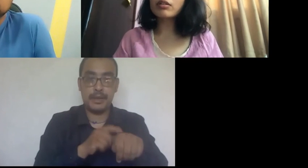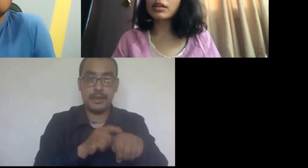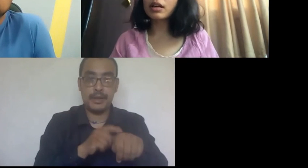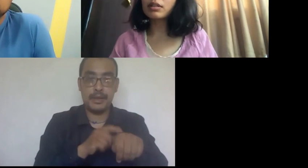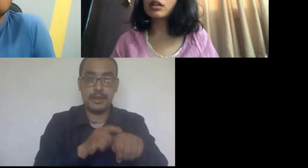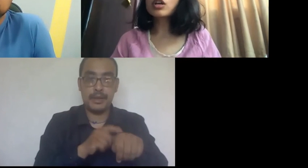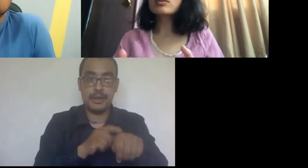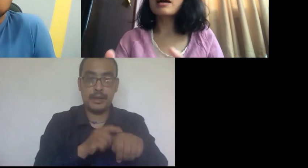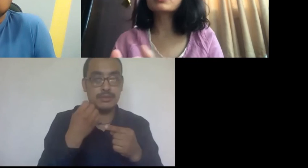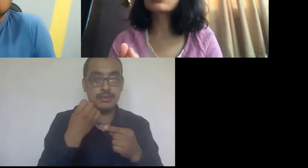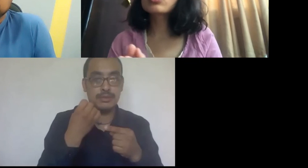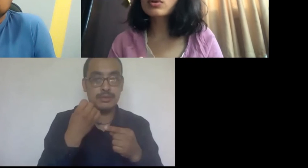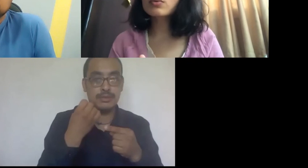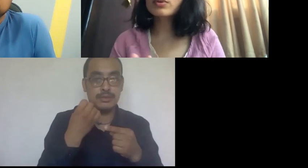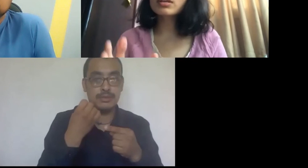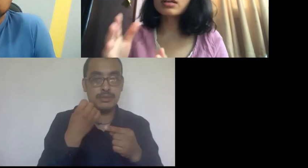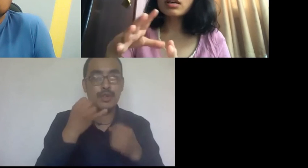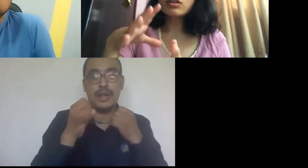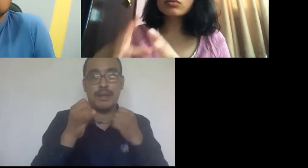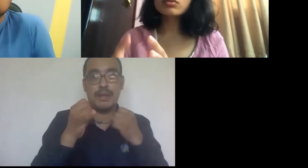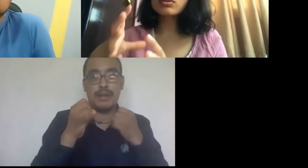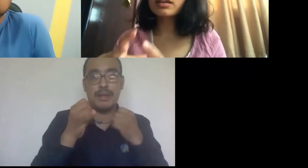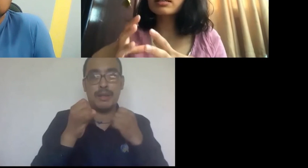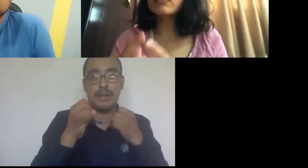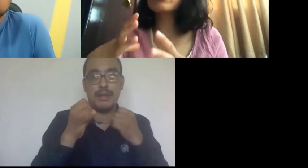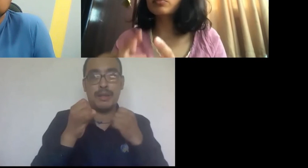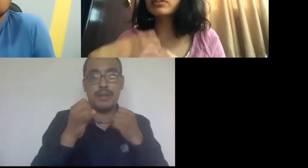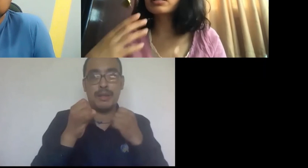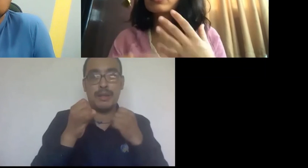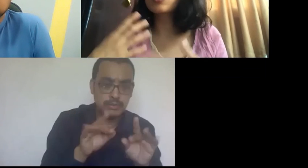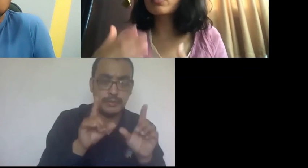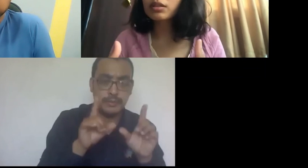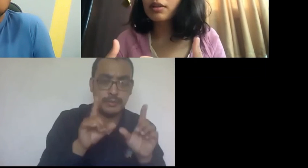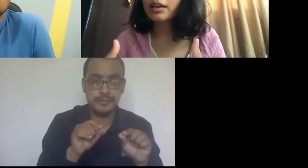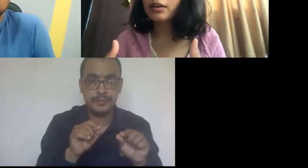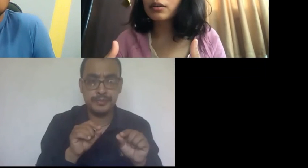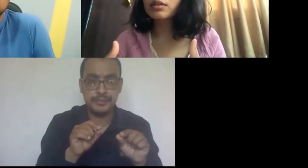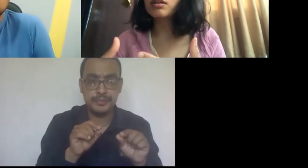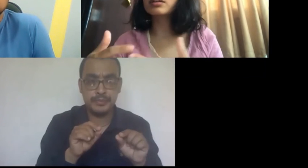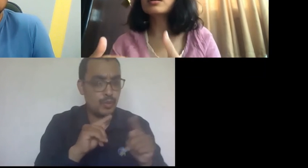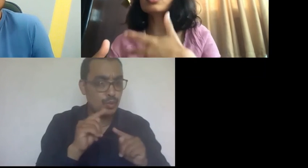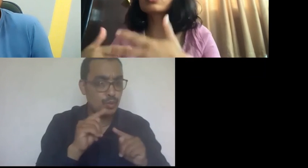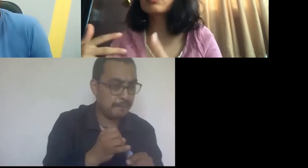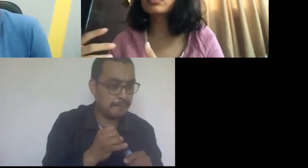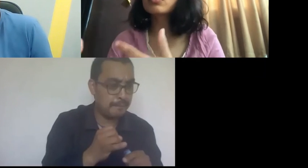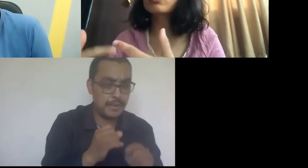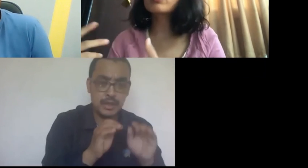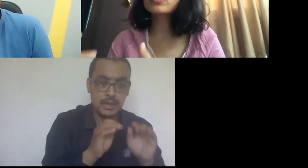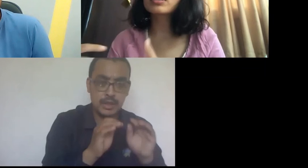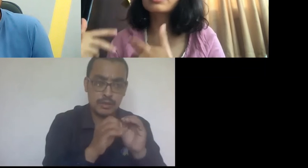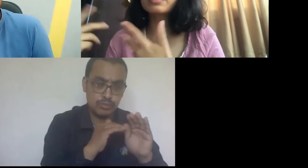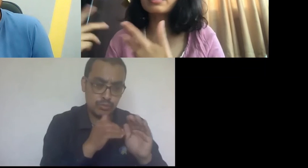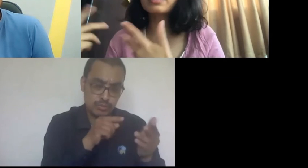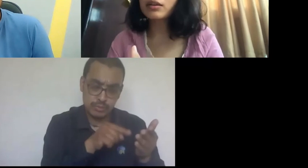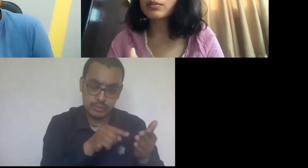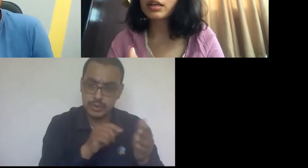पनि लगिरहेको हुन्छ होइन सो हामीले चाहिँ छुट्याउनु पऱ्यो कि जुन यो नेगेटिभ कमेन्ट्सहरू आइरहेको छ होइन जुनै पनि यो मैले